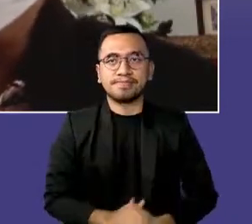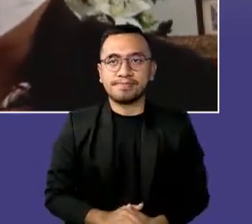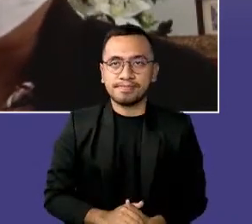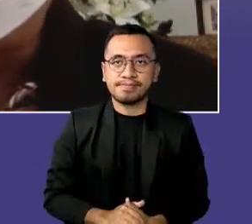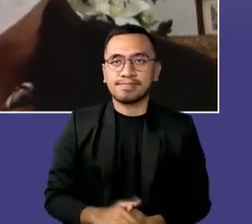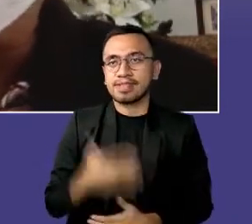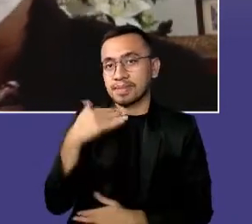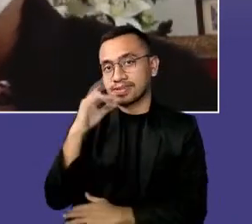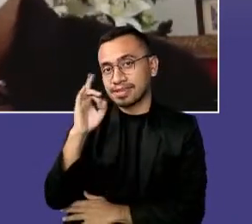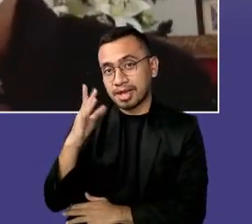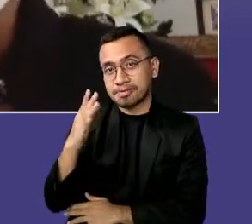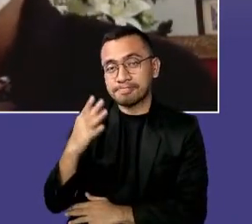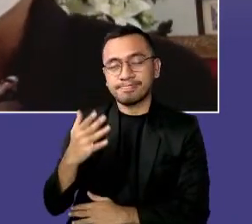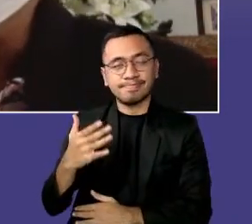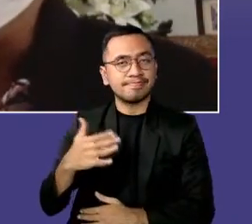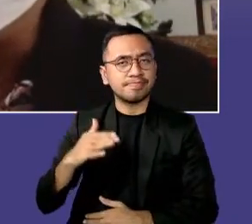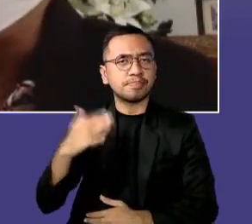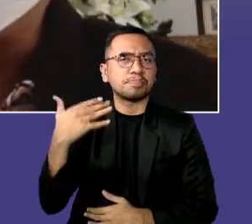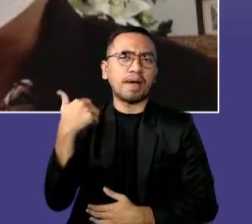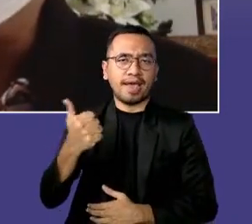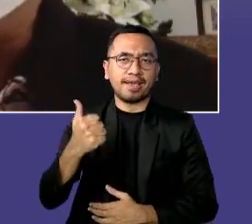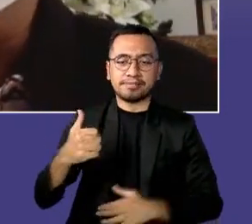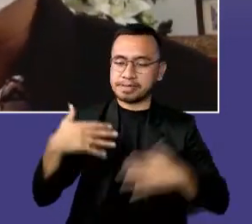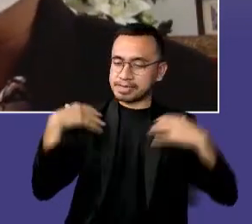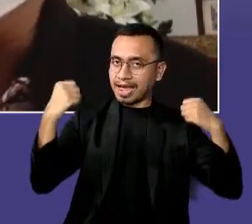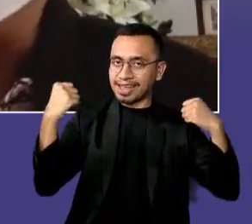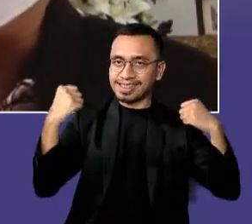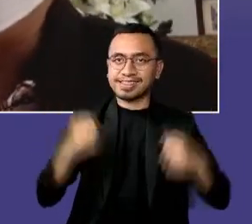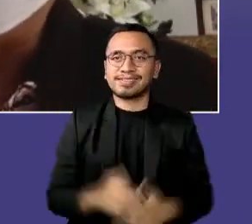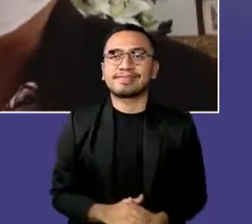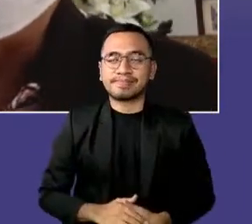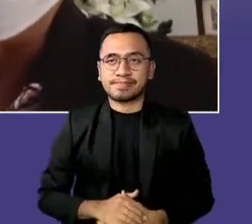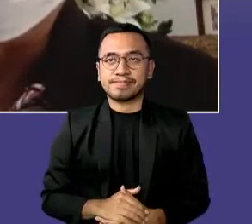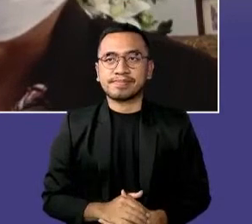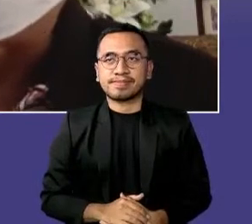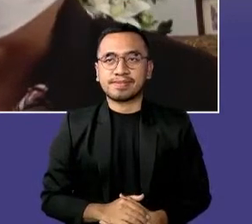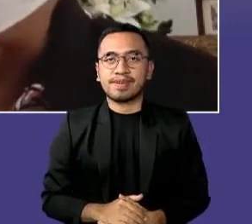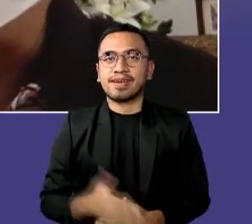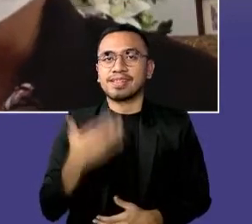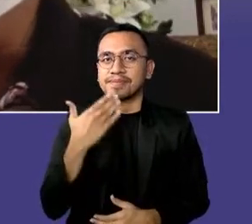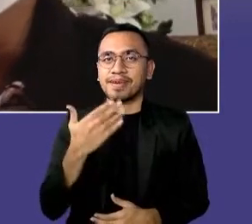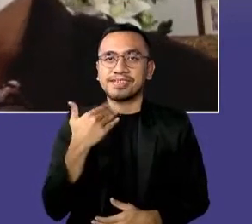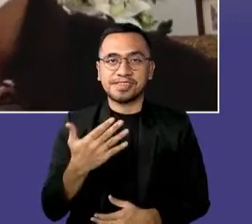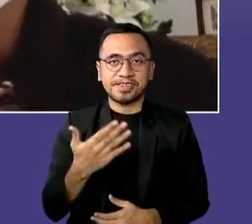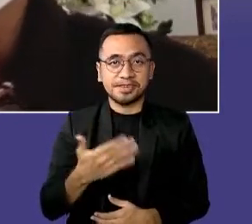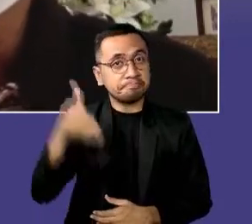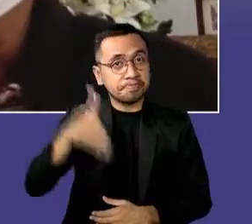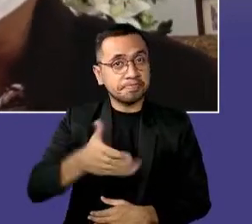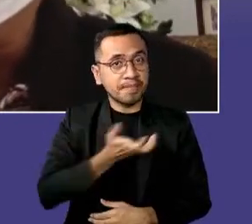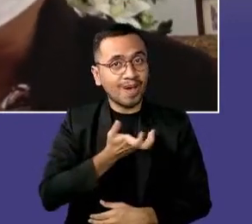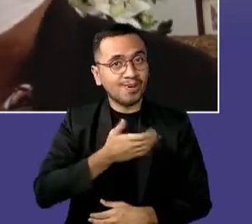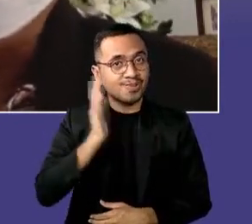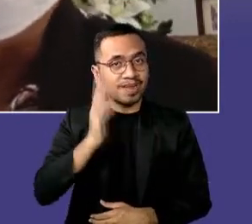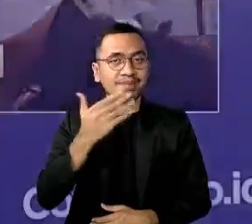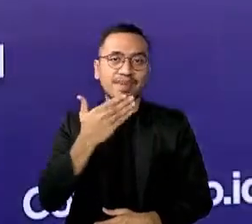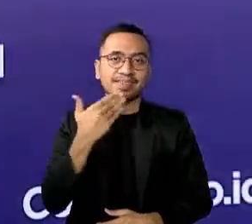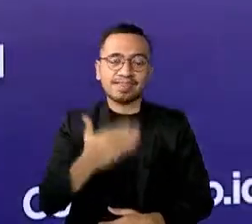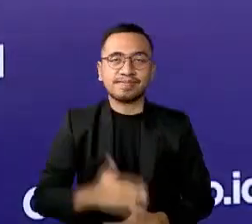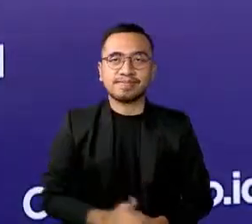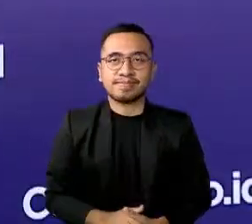Selamat siang hidup sabar bae sabar sehat farmai kabar sehat Terima kasih sudah meluangkan waktu Ya